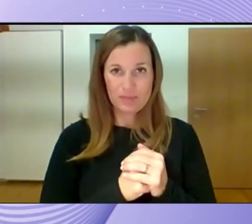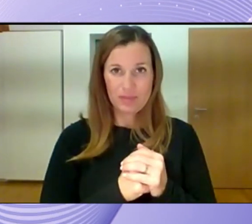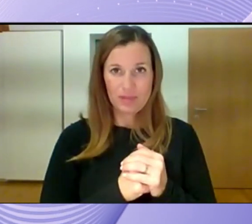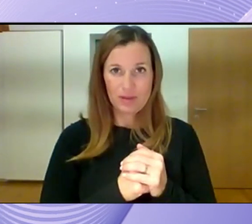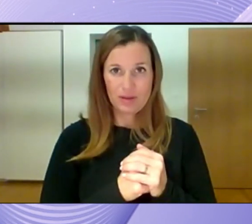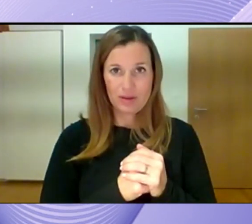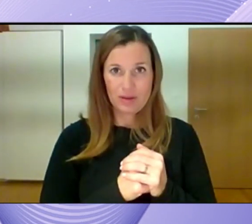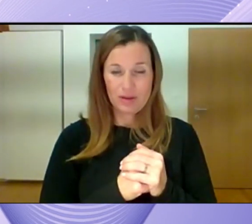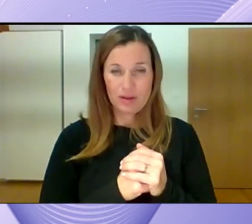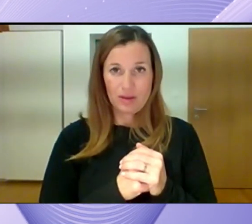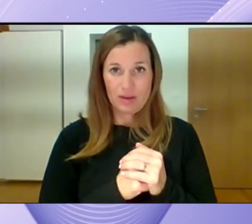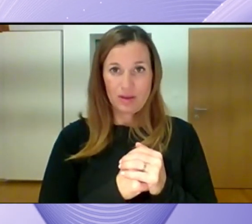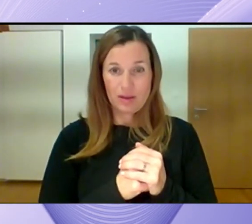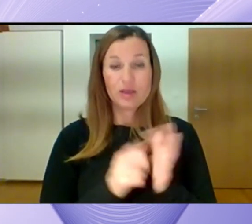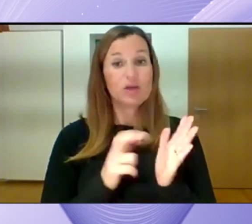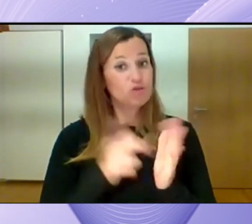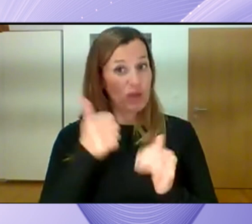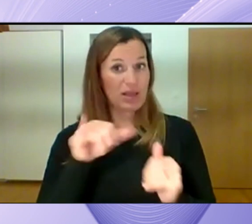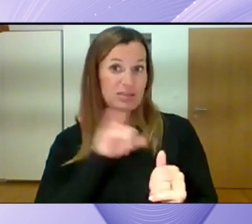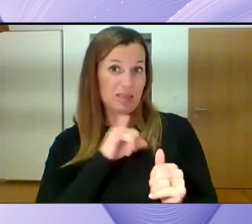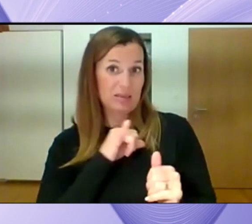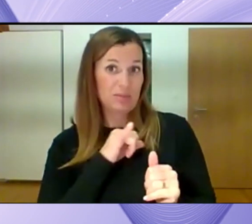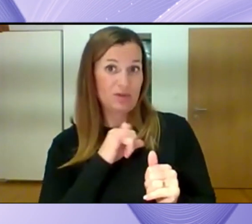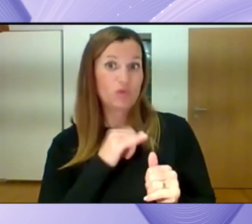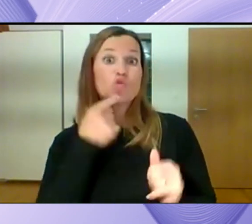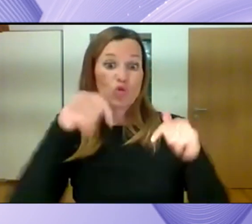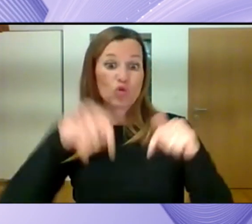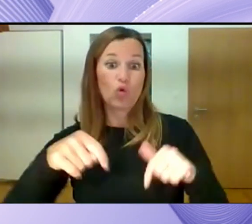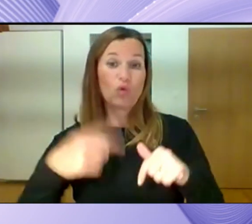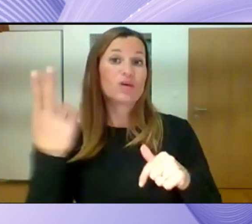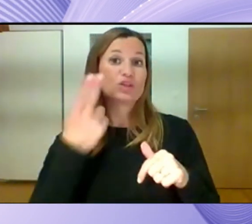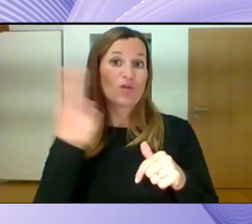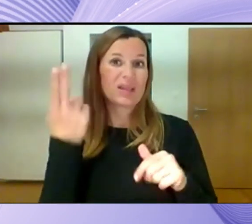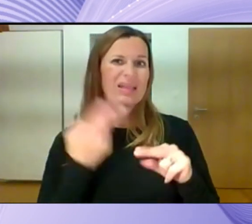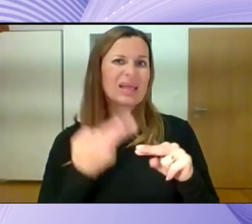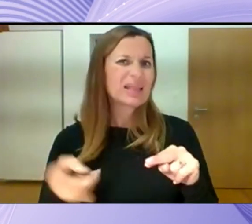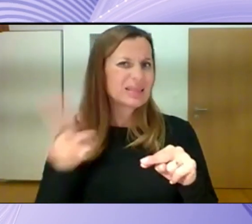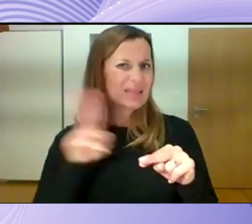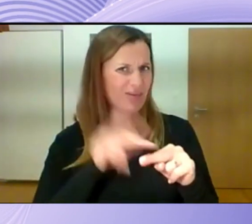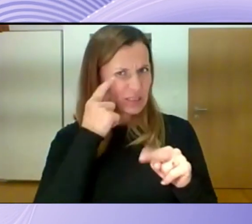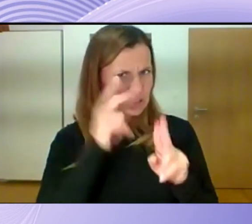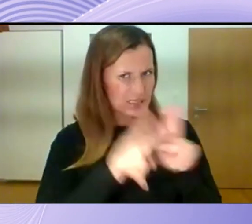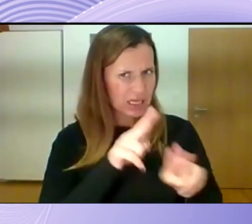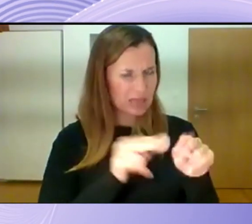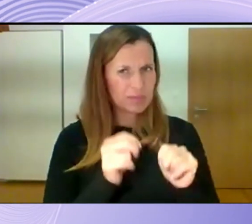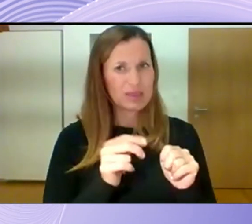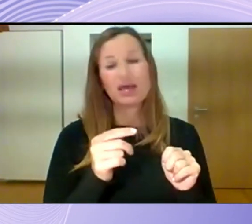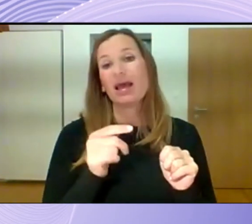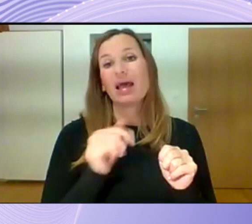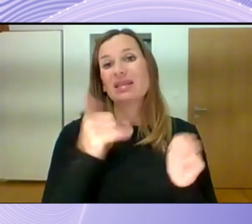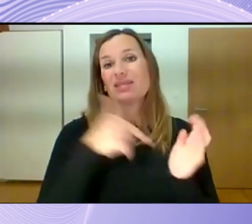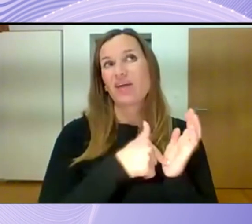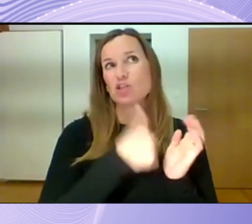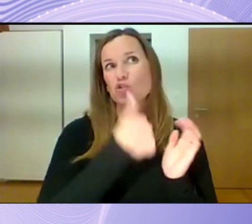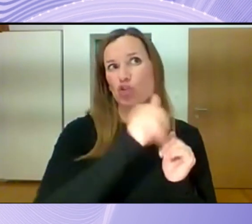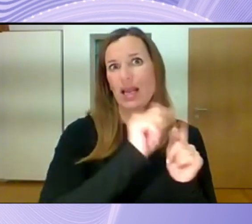In mogoče še ena zanimivost, kdo v Sloveniji največ skrbi. Mi smo leta tam 2011 do 2013